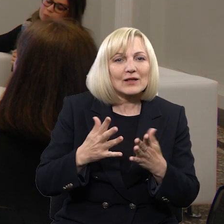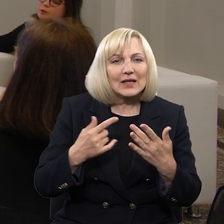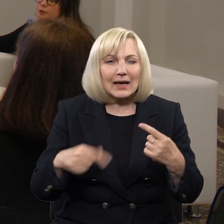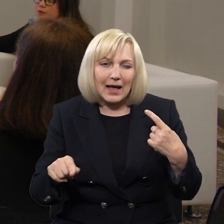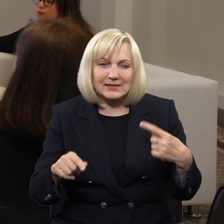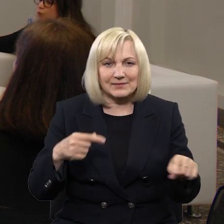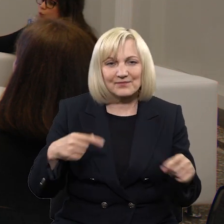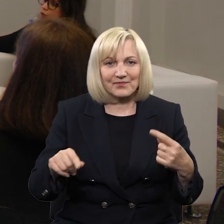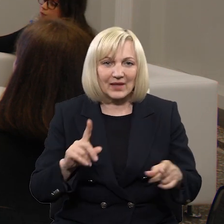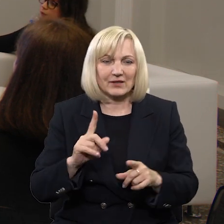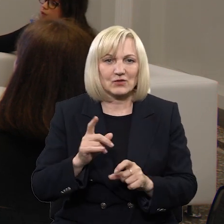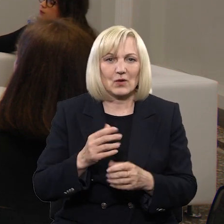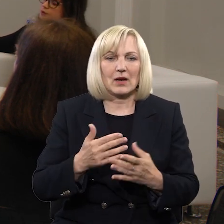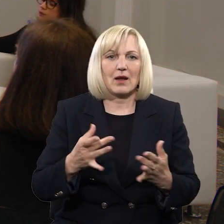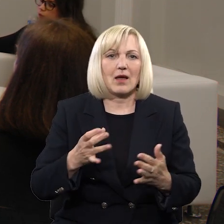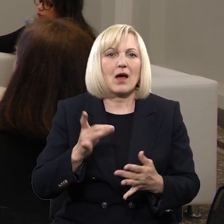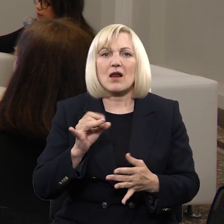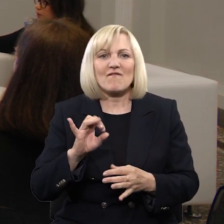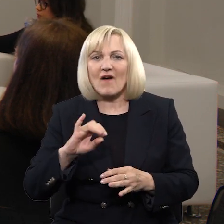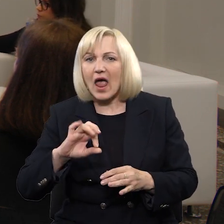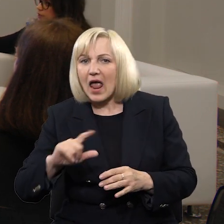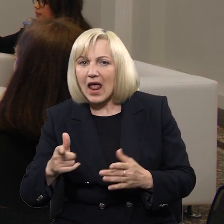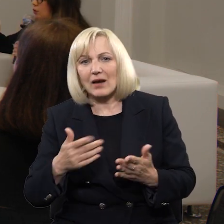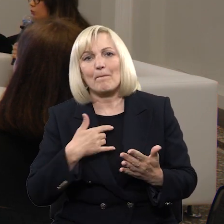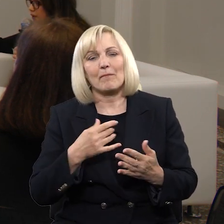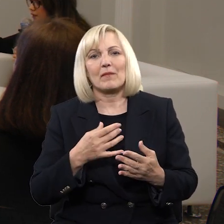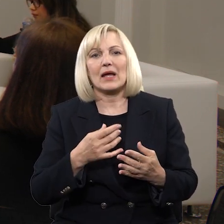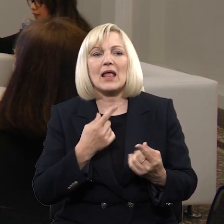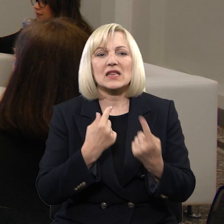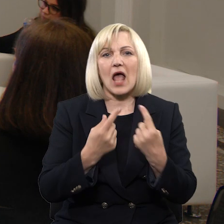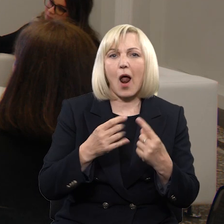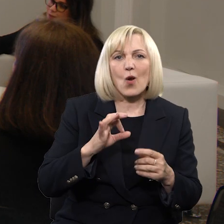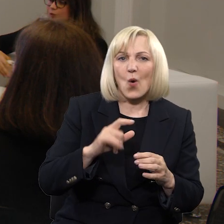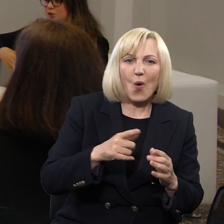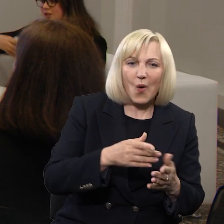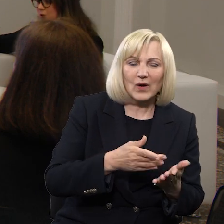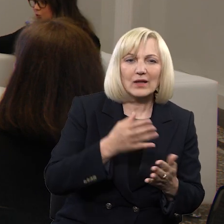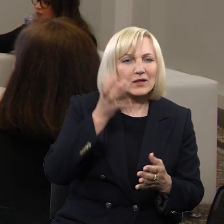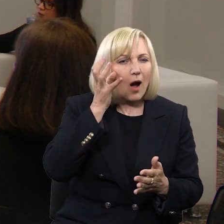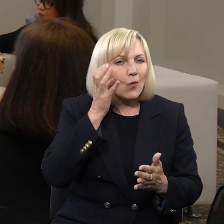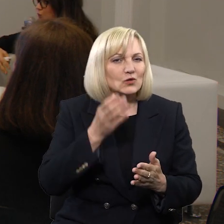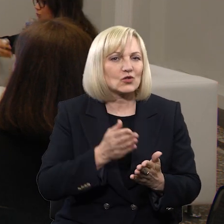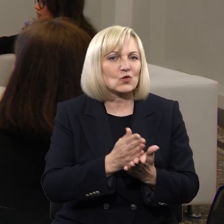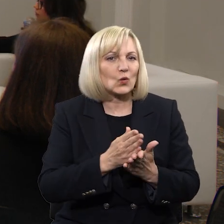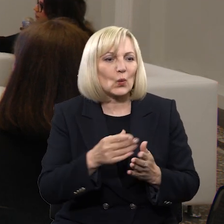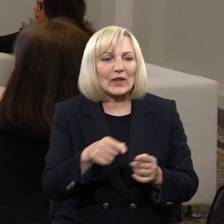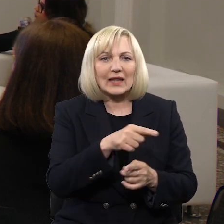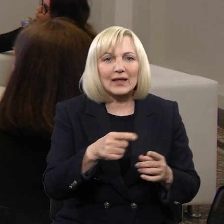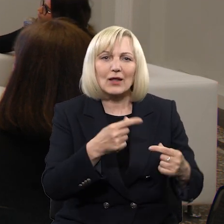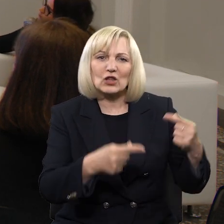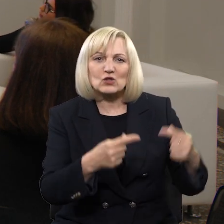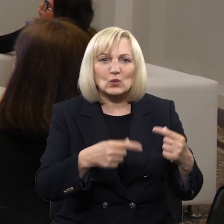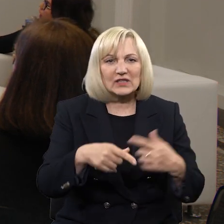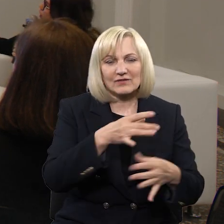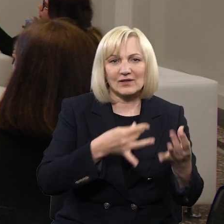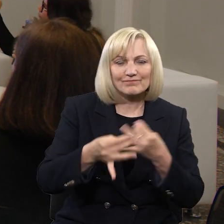подходы про выставку дюре про выставку Рафаэля мы снимали диалоги о рафаэле и там научные сотрудники друг с другом разговаривали